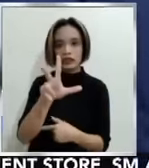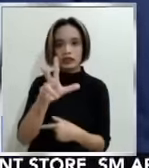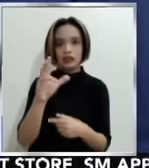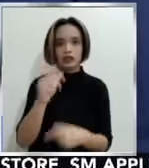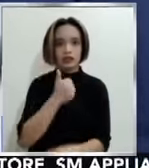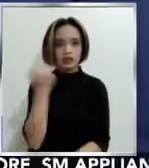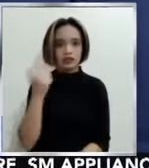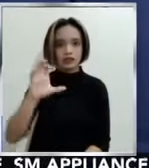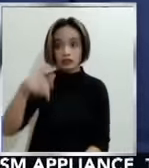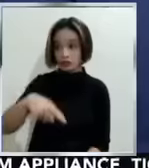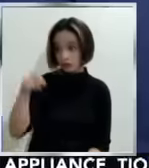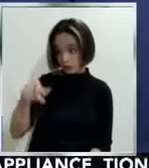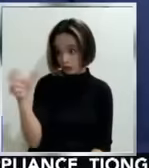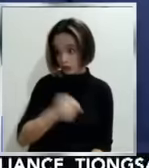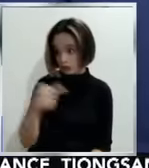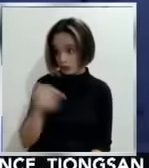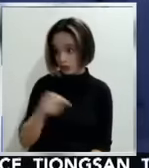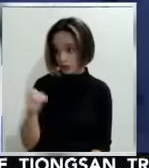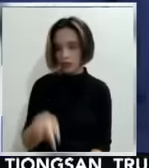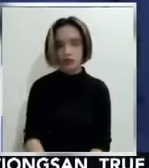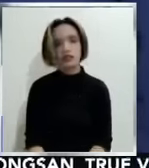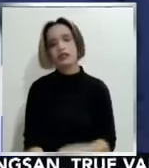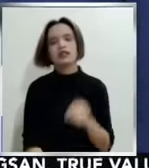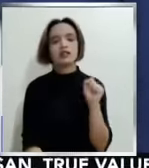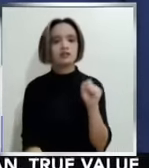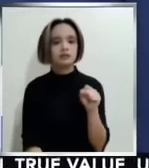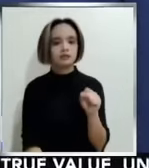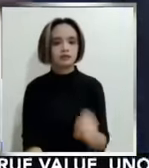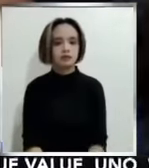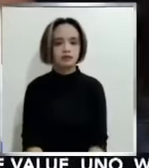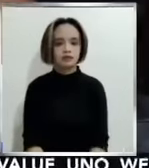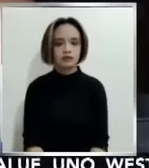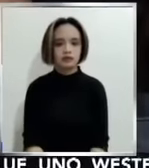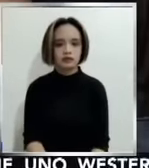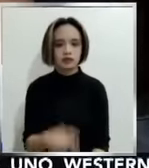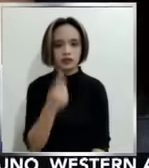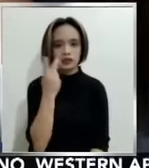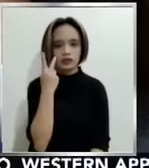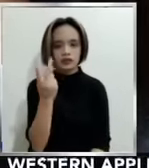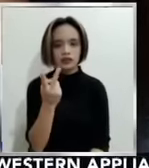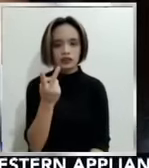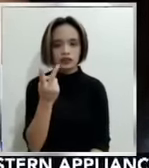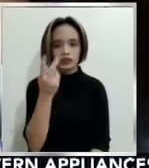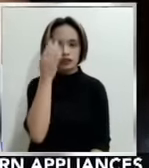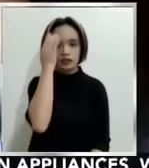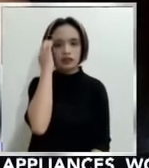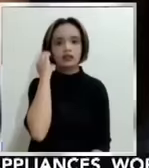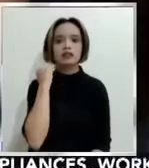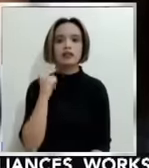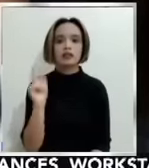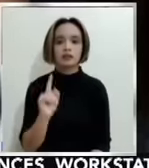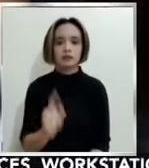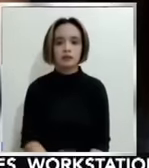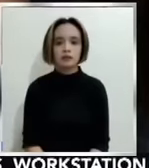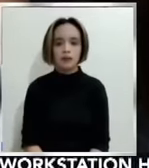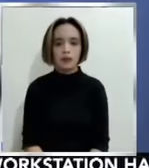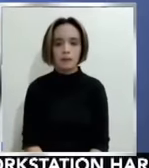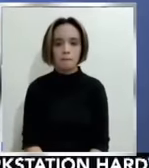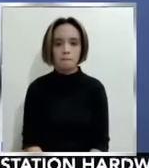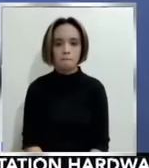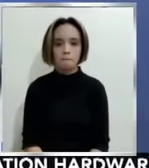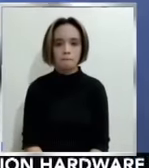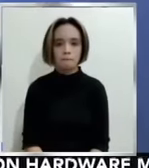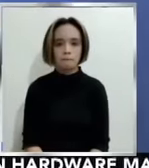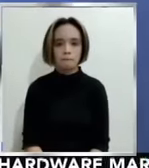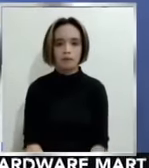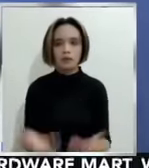taga-hablot? Opo, sabi niya po sa akin, hablotin ko lang daw po yung cellphone. Nakailang biktima kayo ngayon? Apat po.